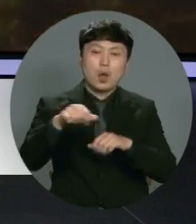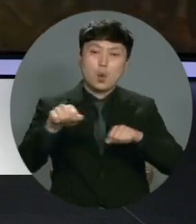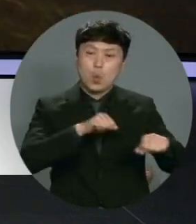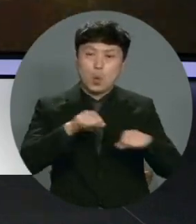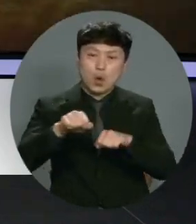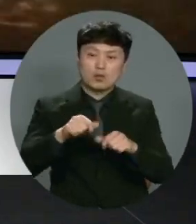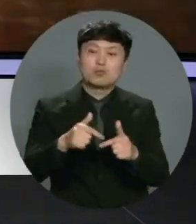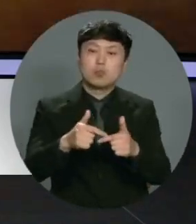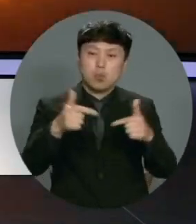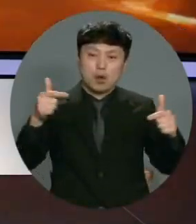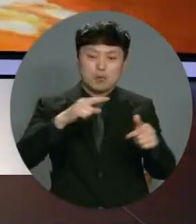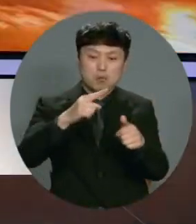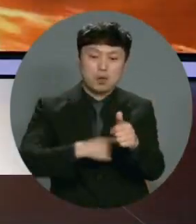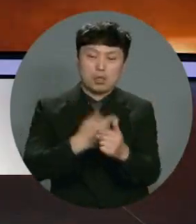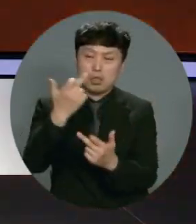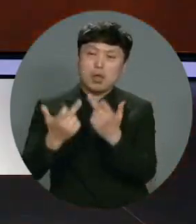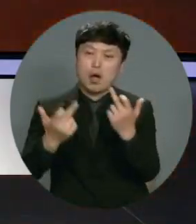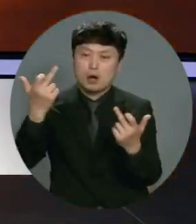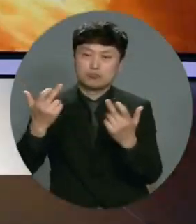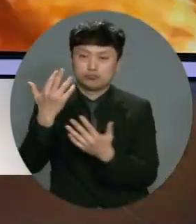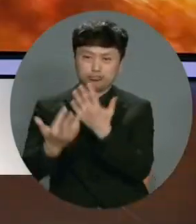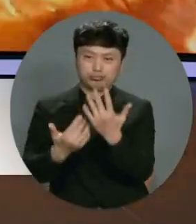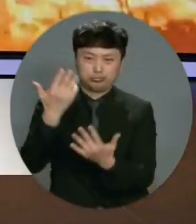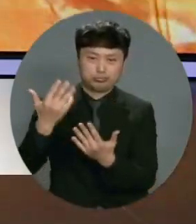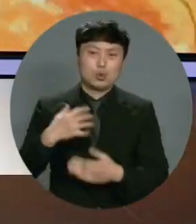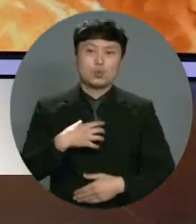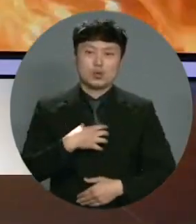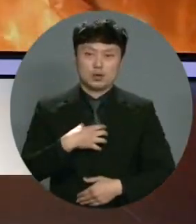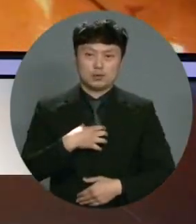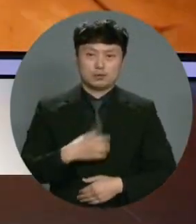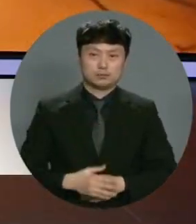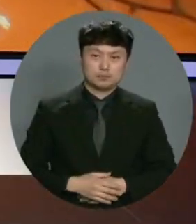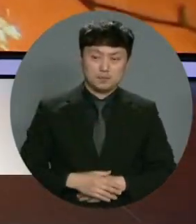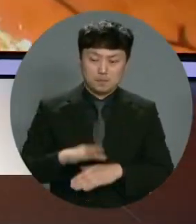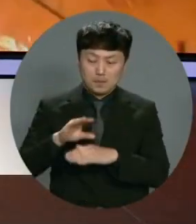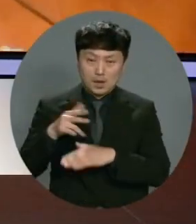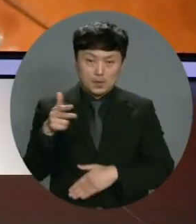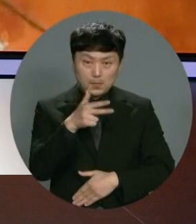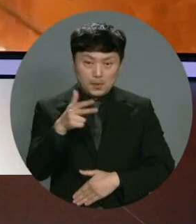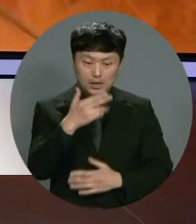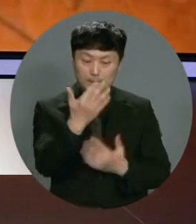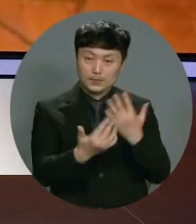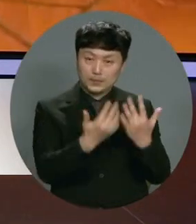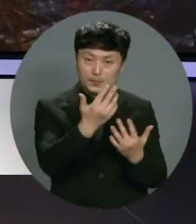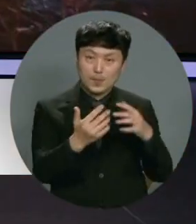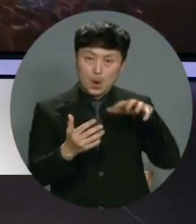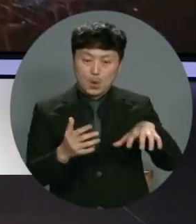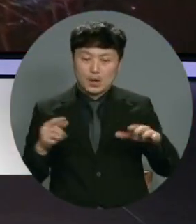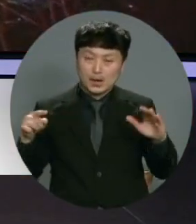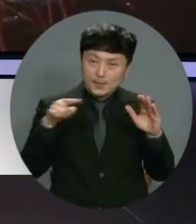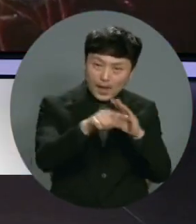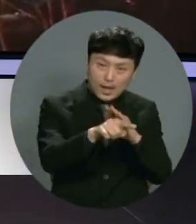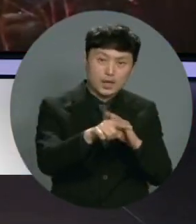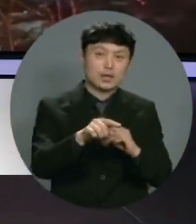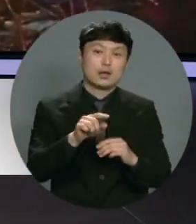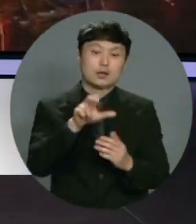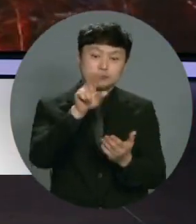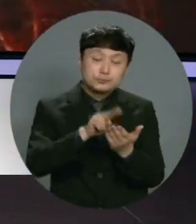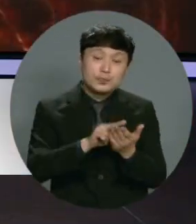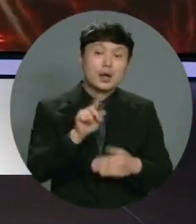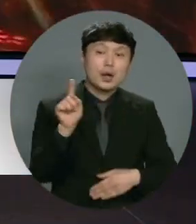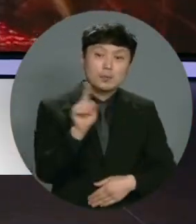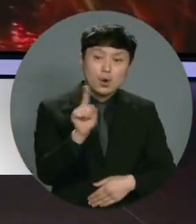있어 산불 발생 가능성은 더 높아졌는데요. 취재진이 산불이 났던 현장을 다시 찾아가서 어떤